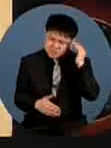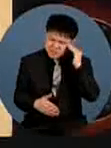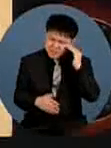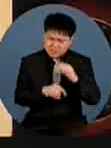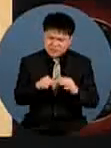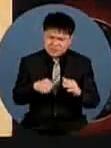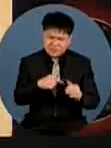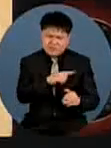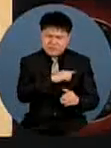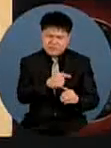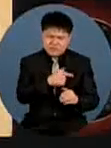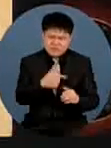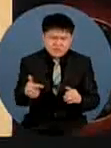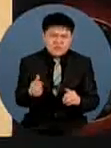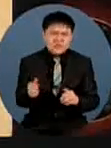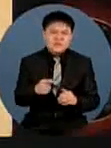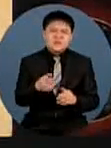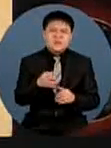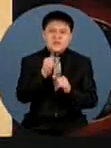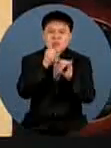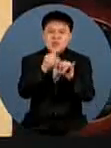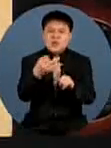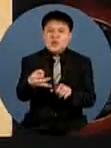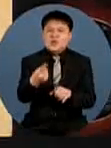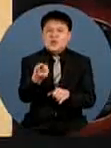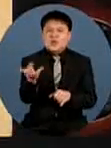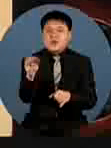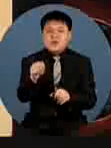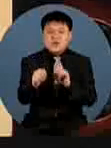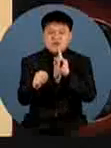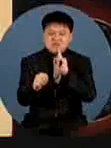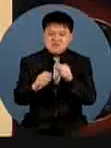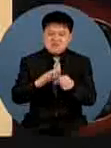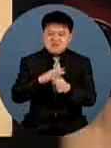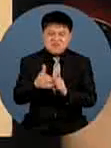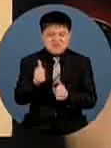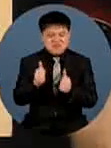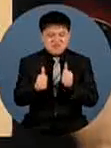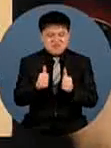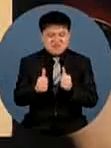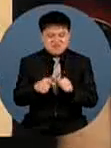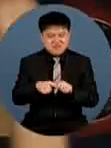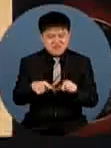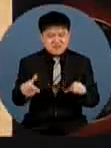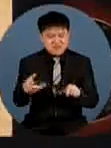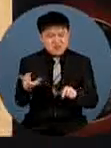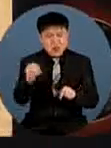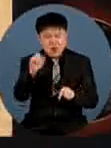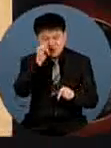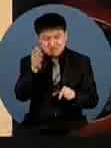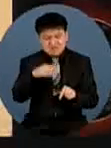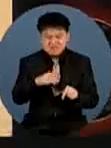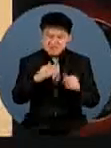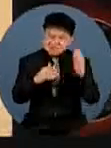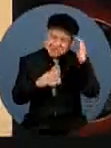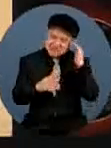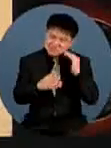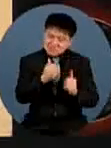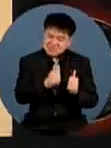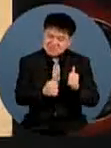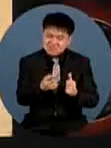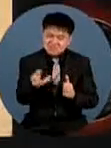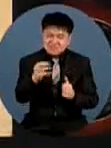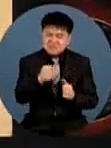최초로 1억 상금입니다. 네. 국제 시합이 아니고는 1억 상금이 없었습니다.